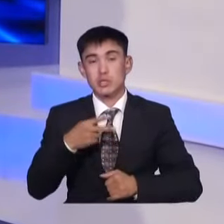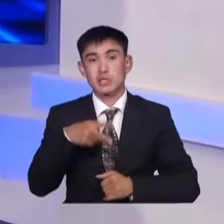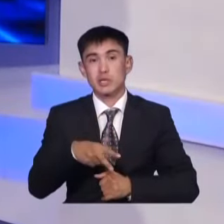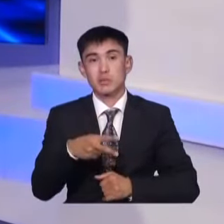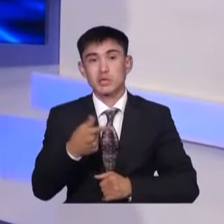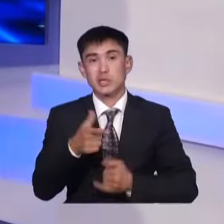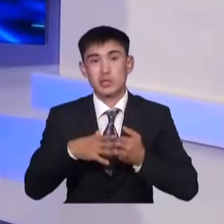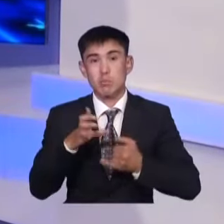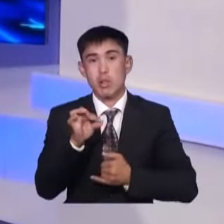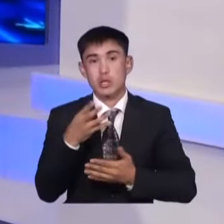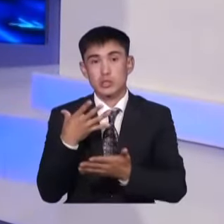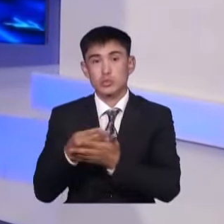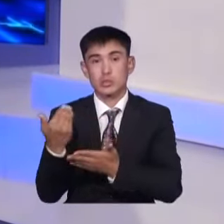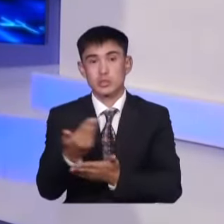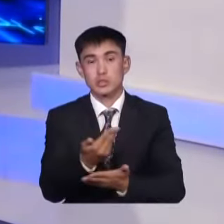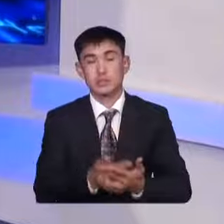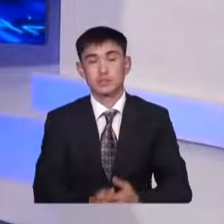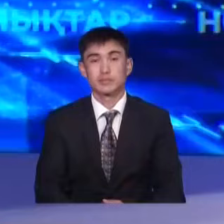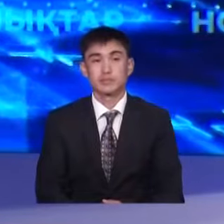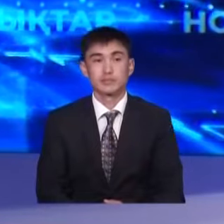Балқаш ауданына тиесілі.